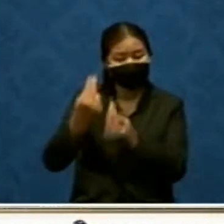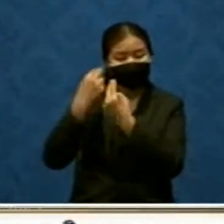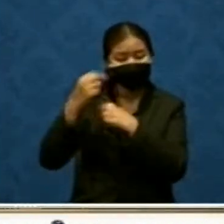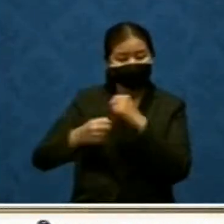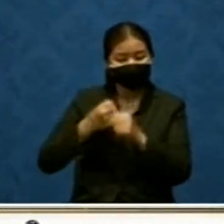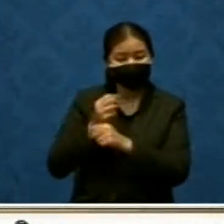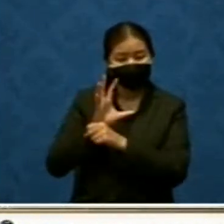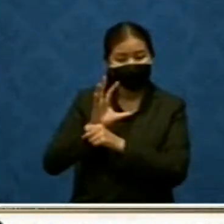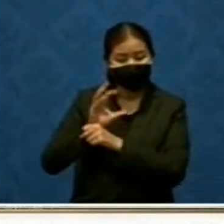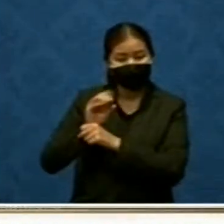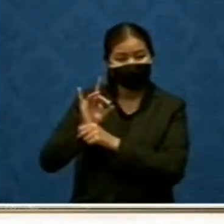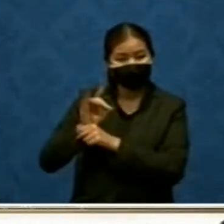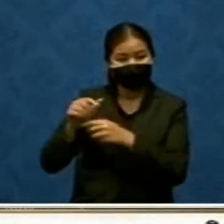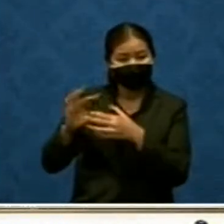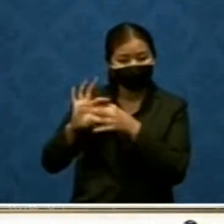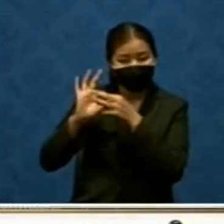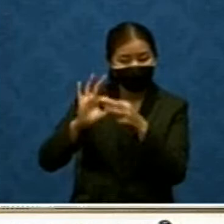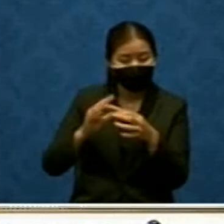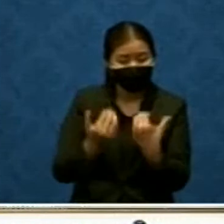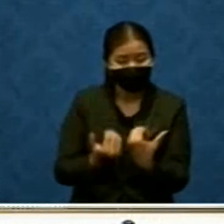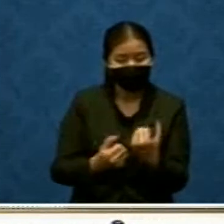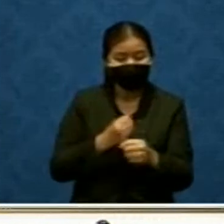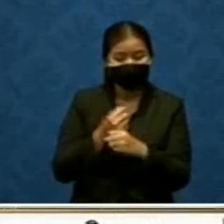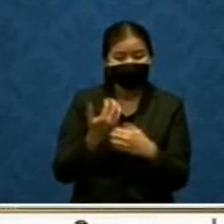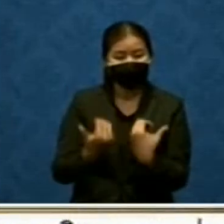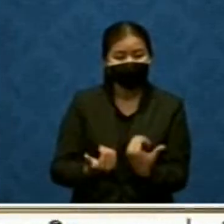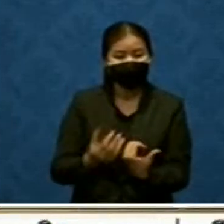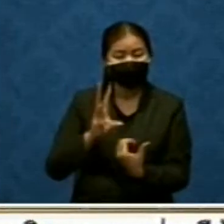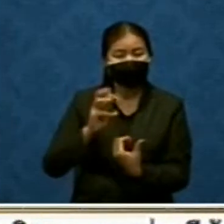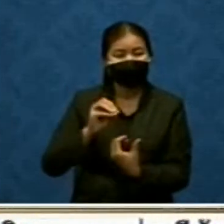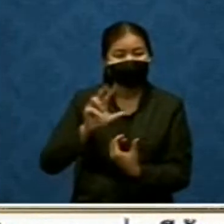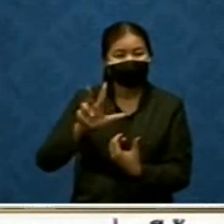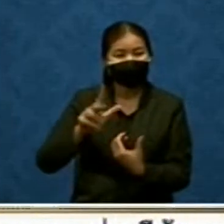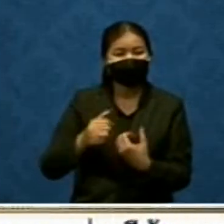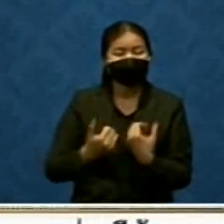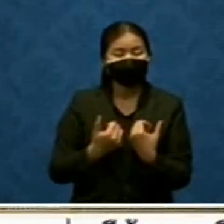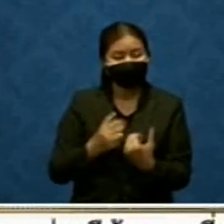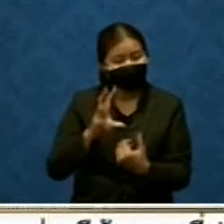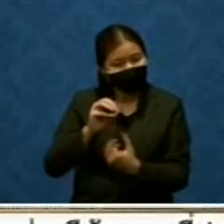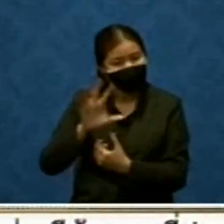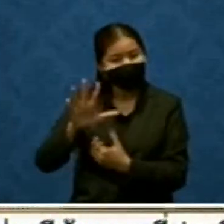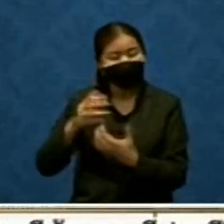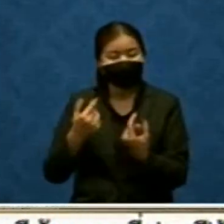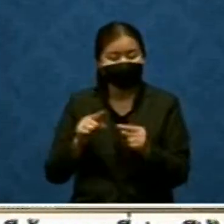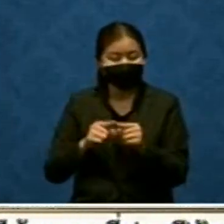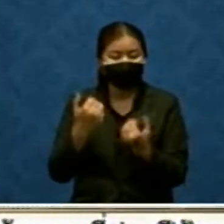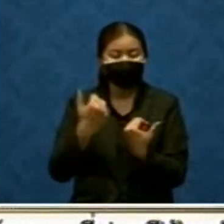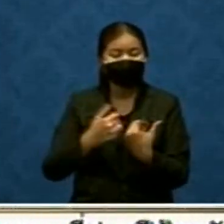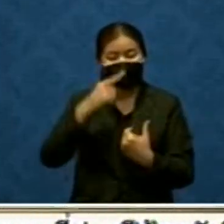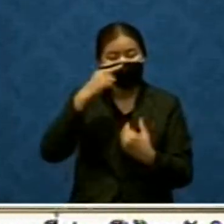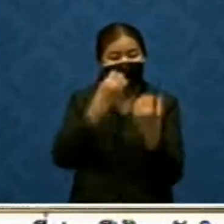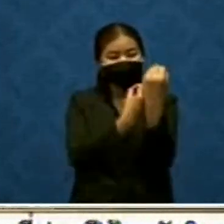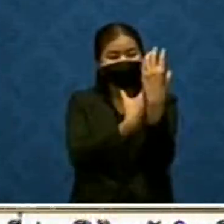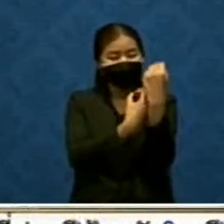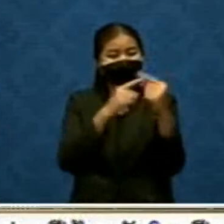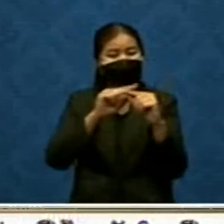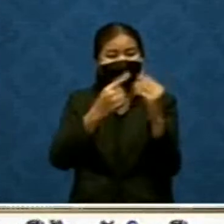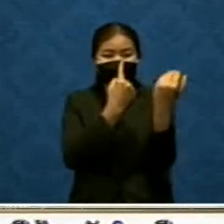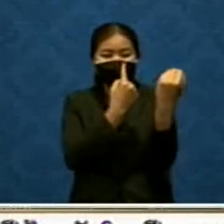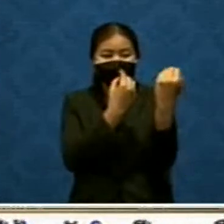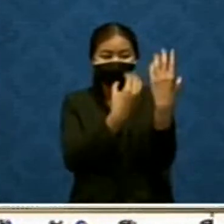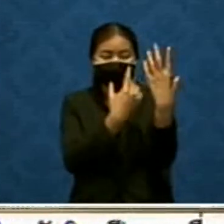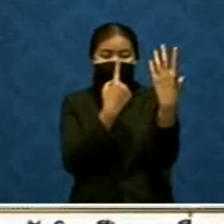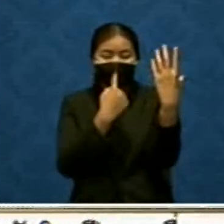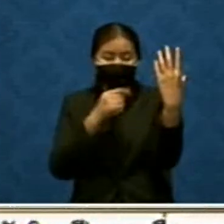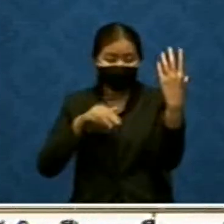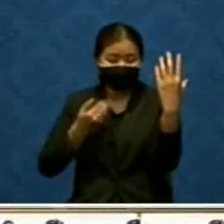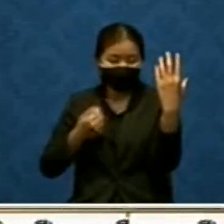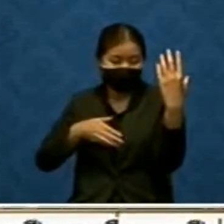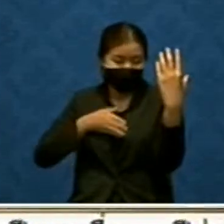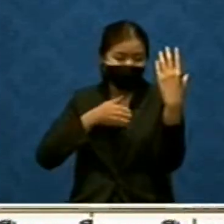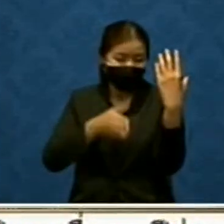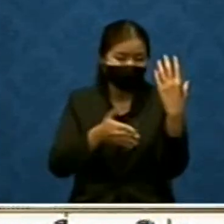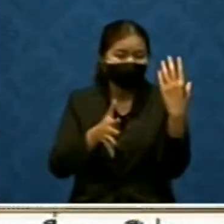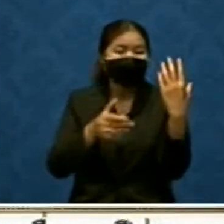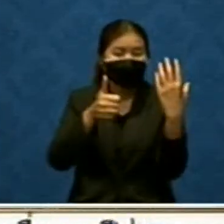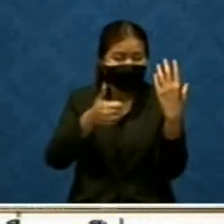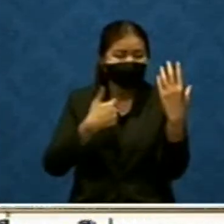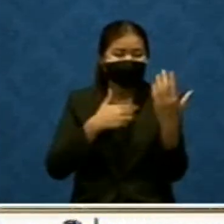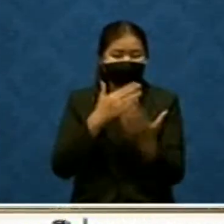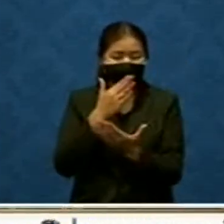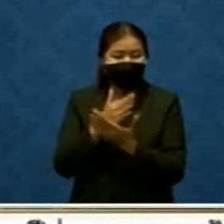บ